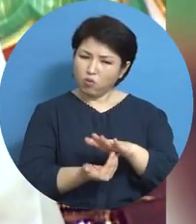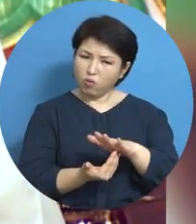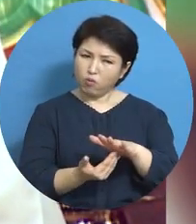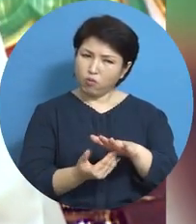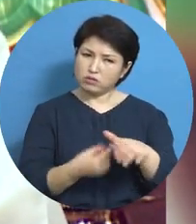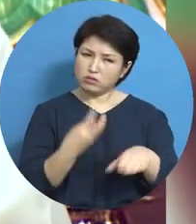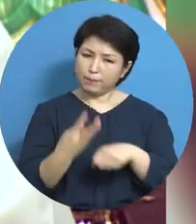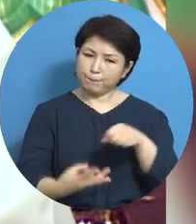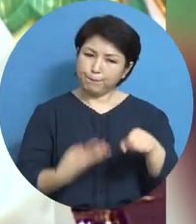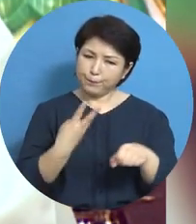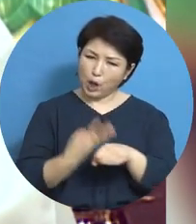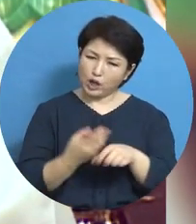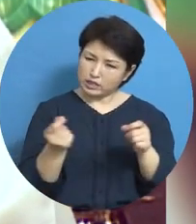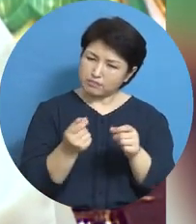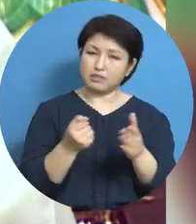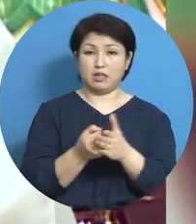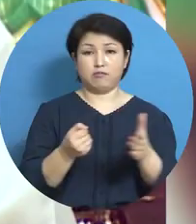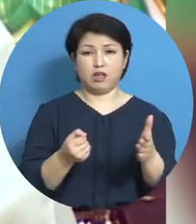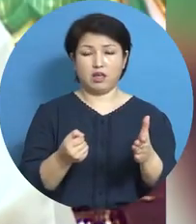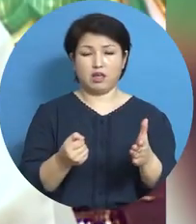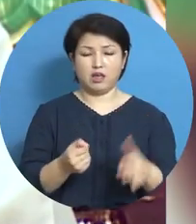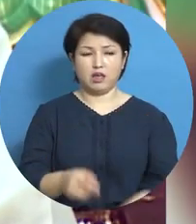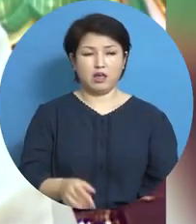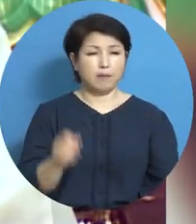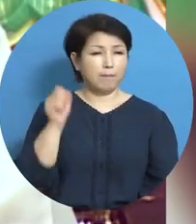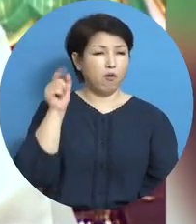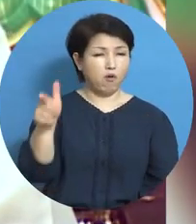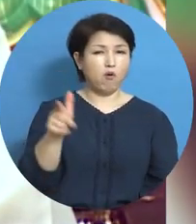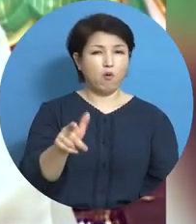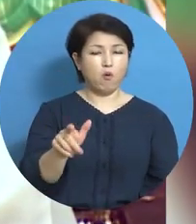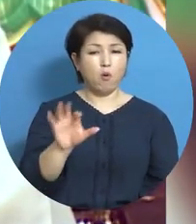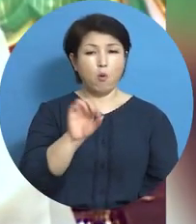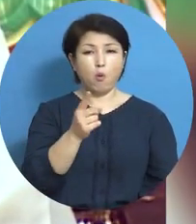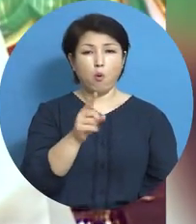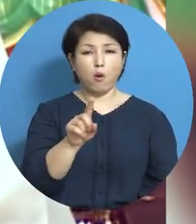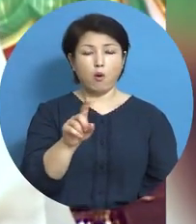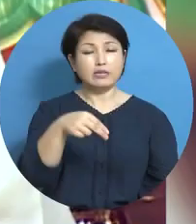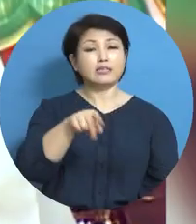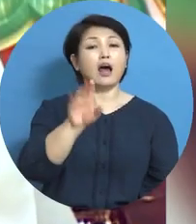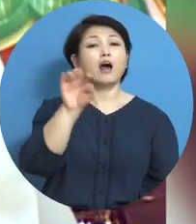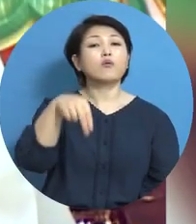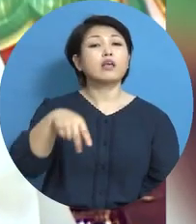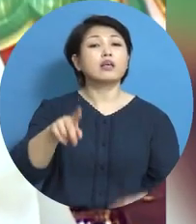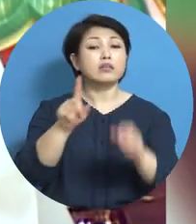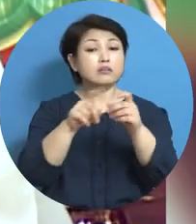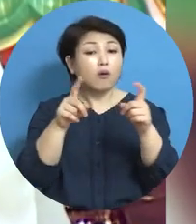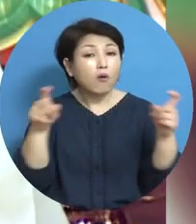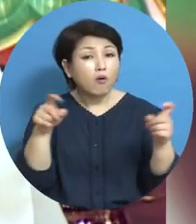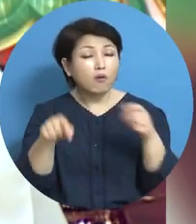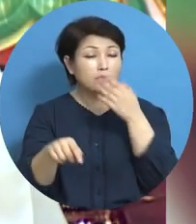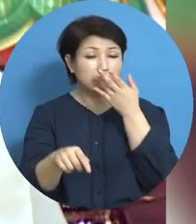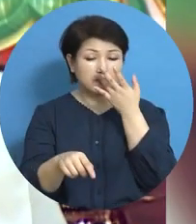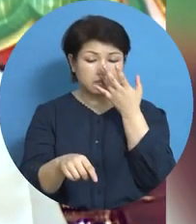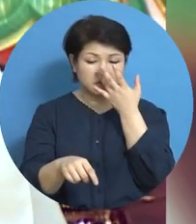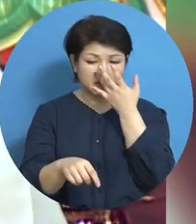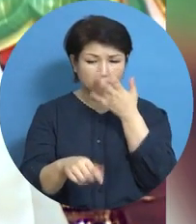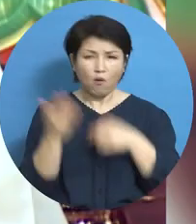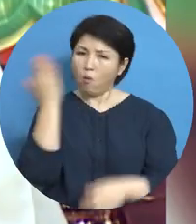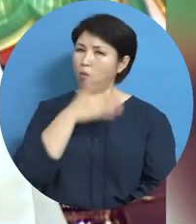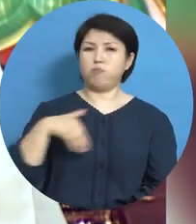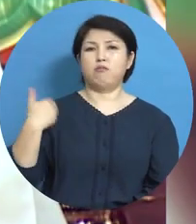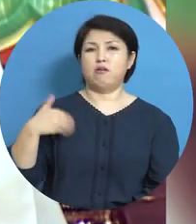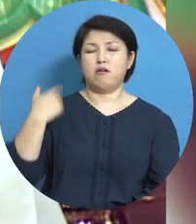시기니까 이 먼이 떨어진 나라인 왕사성에서 참 저 사회성에서는 전혀 모르고